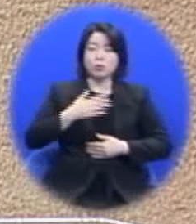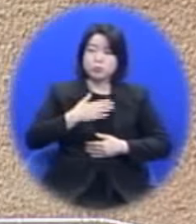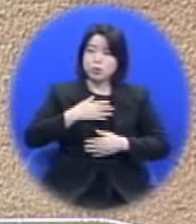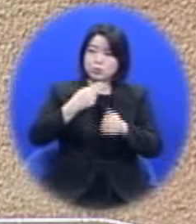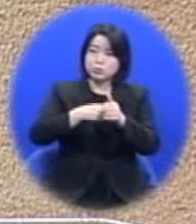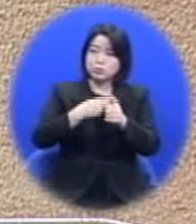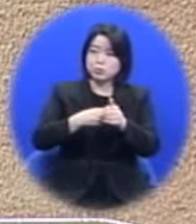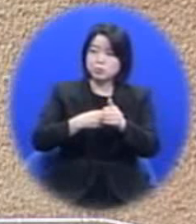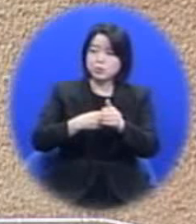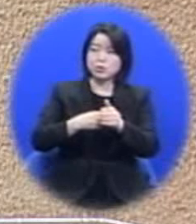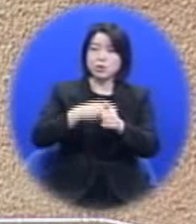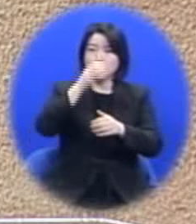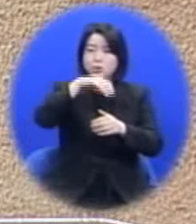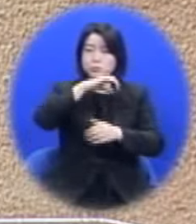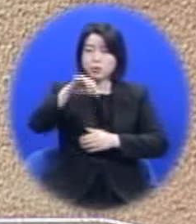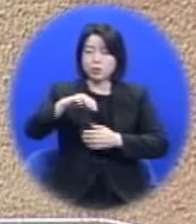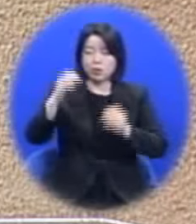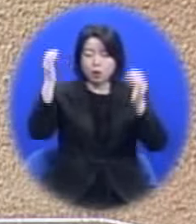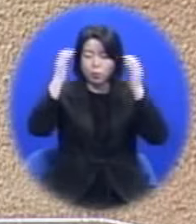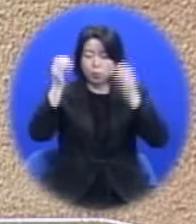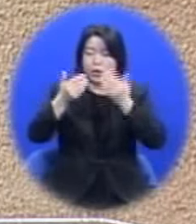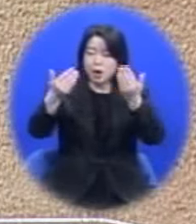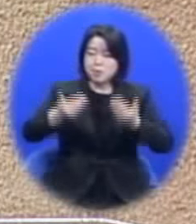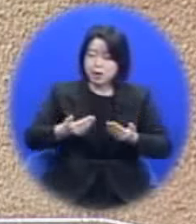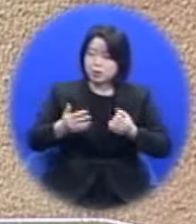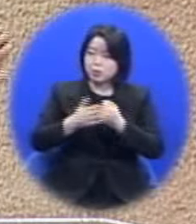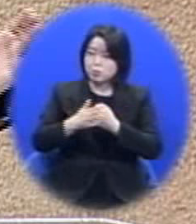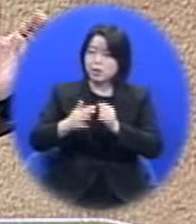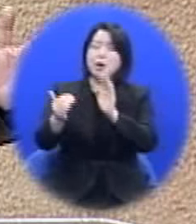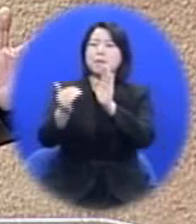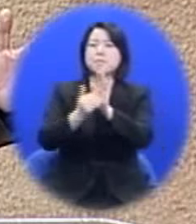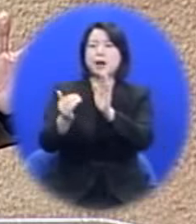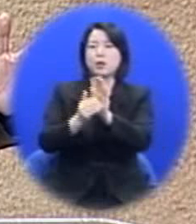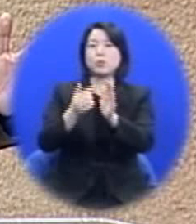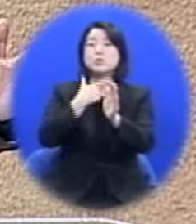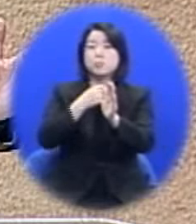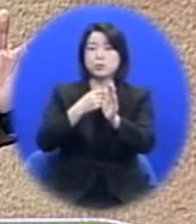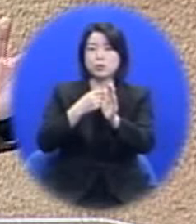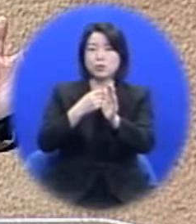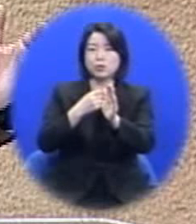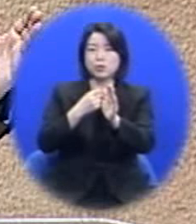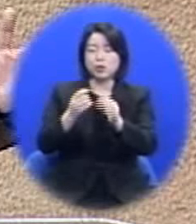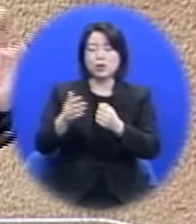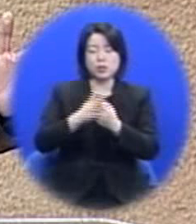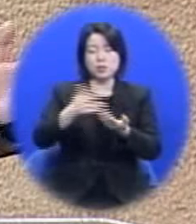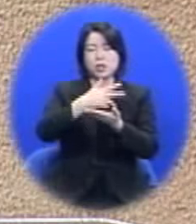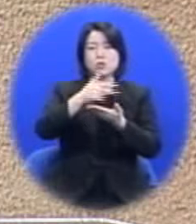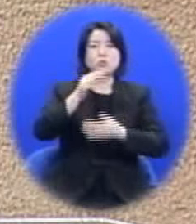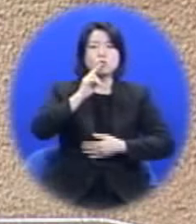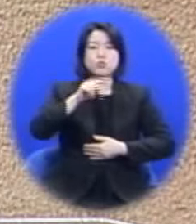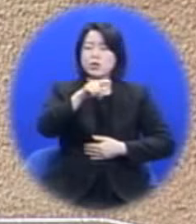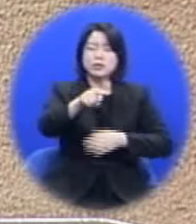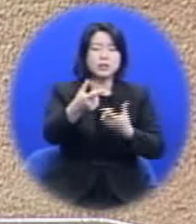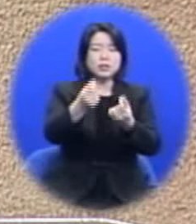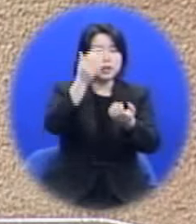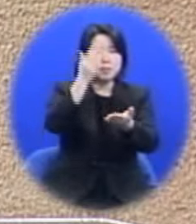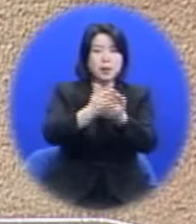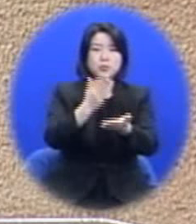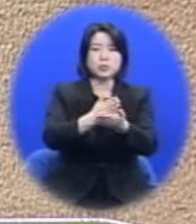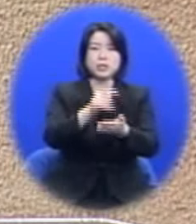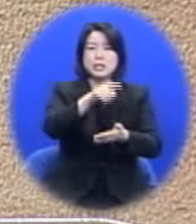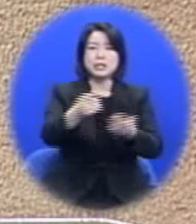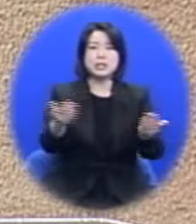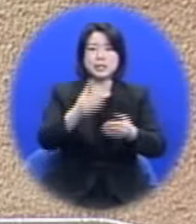막아야지. 그런 생각만 했었어요. 그래서 주여, 그리마옵소서.이 일이 결코 주께 미치지